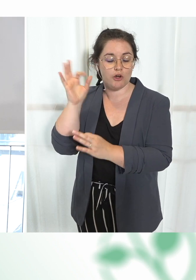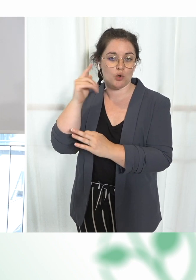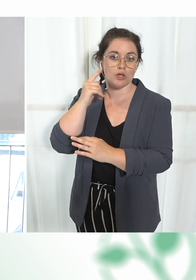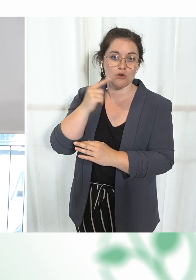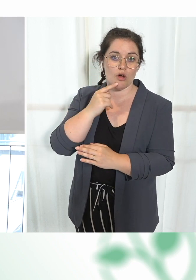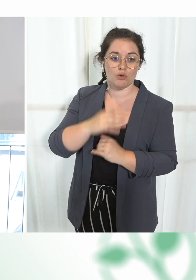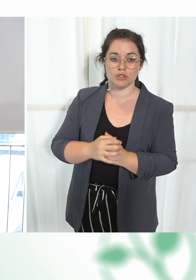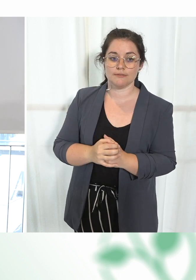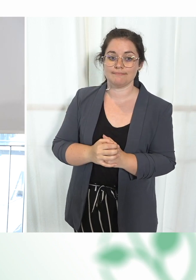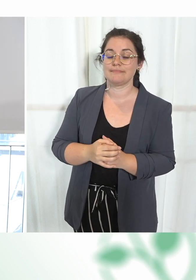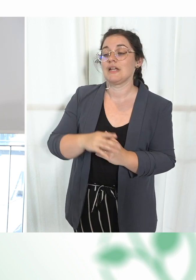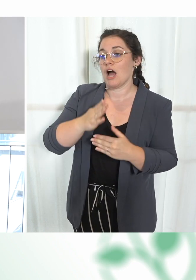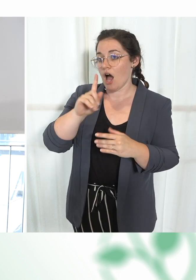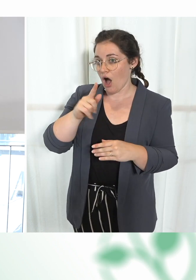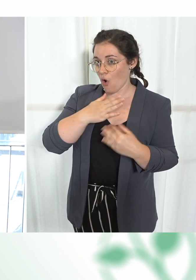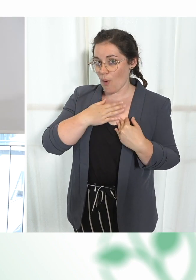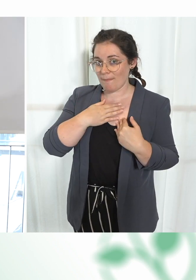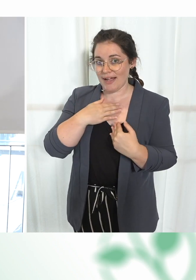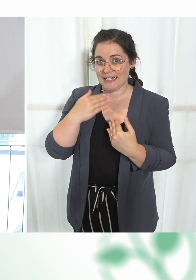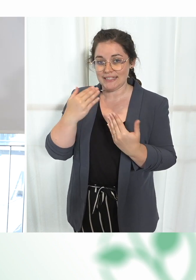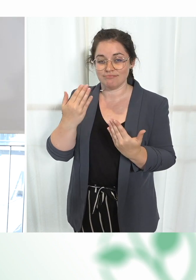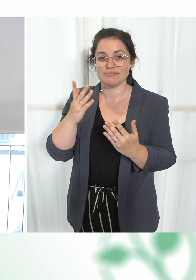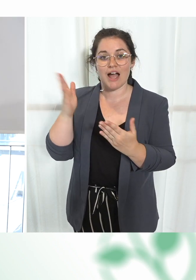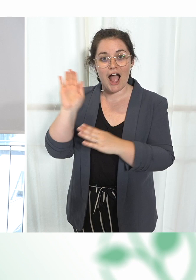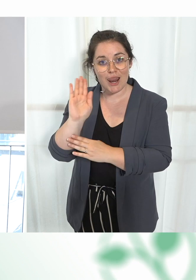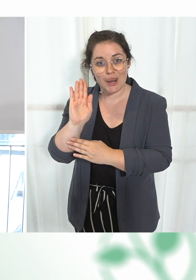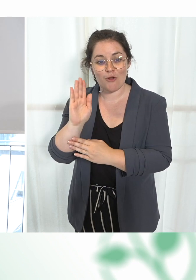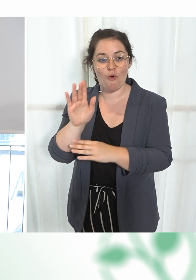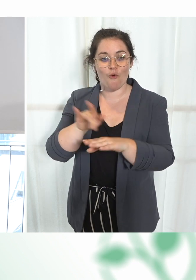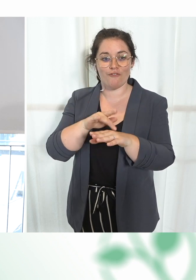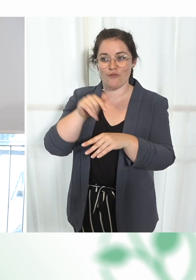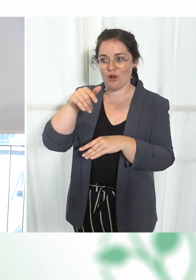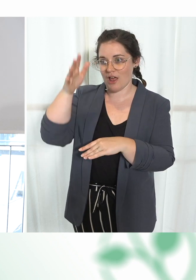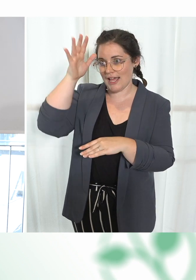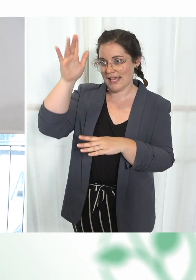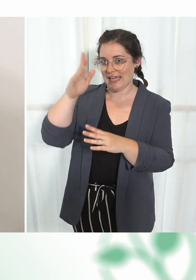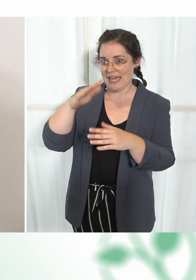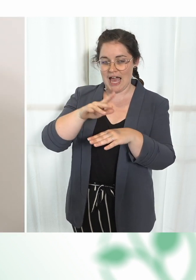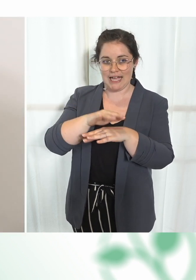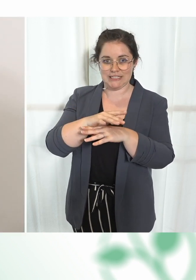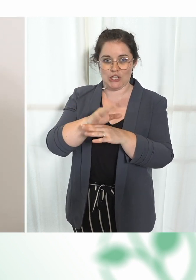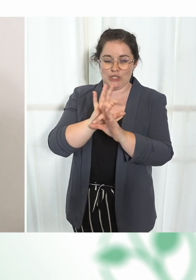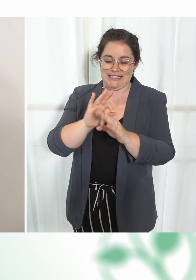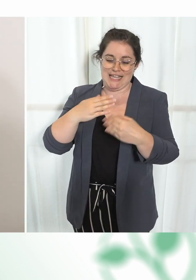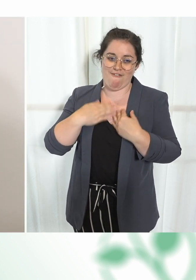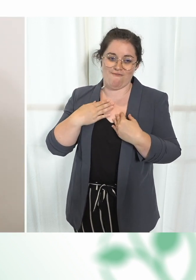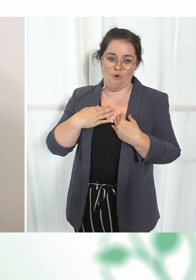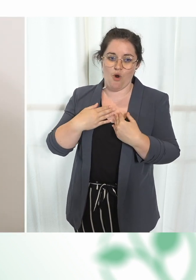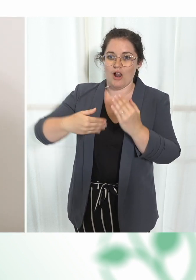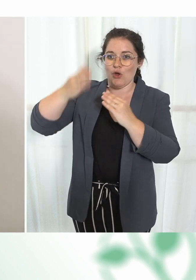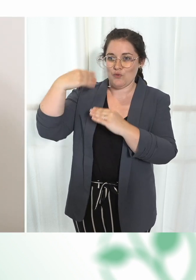sind? Ja, auch von meiner Seite ein herzliches Hallo. Ich fühle mich natürlich da im IKEA-Restaurant ganz besonders wohl als